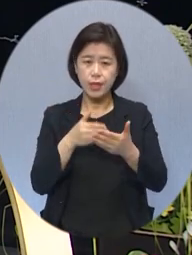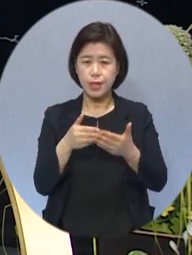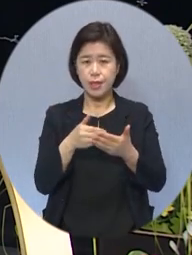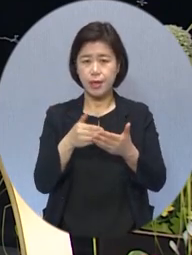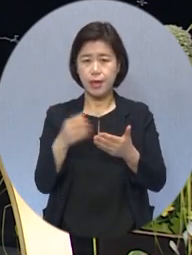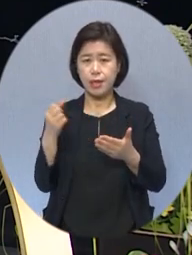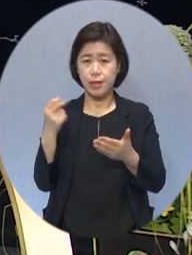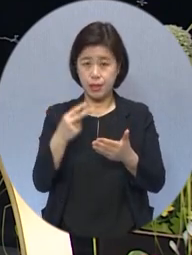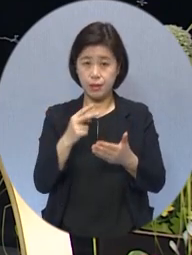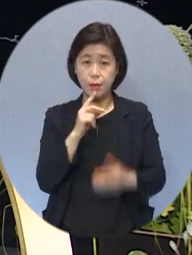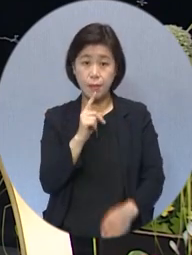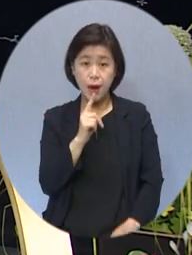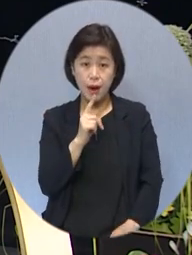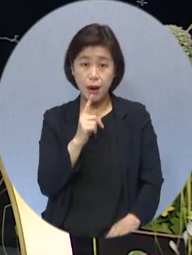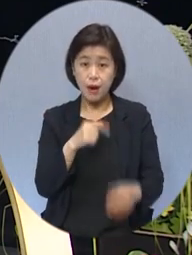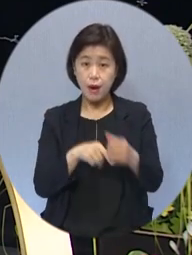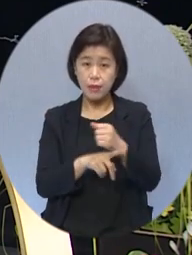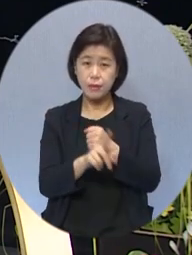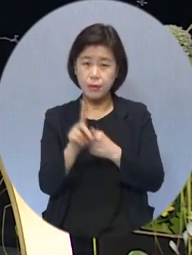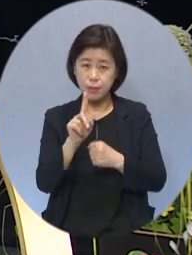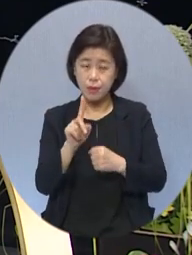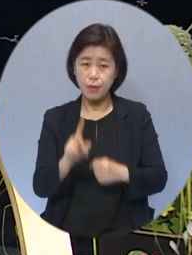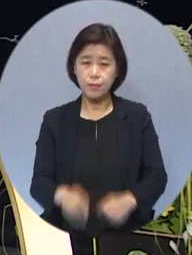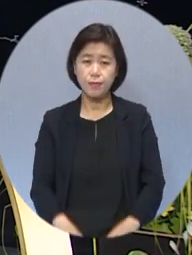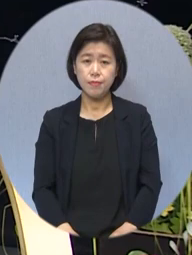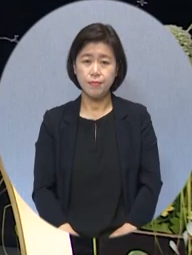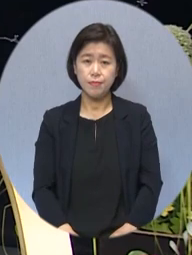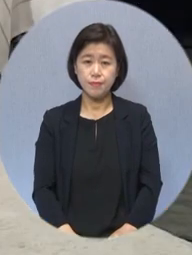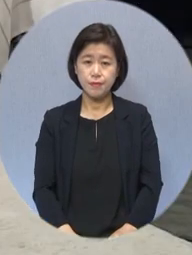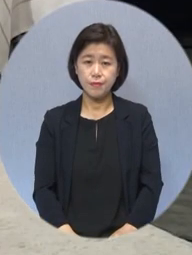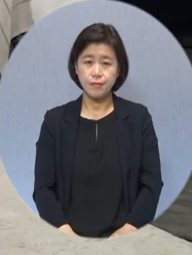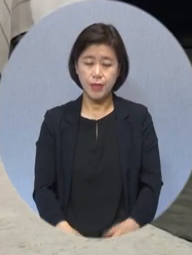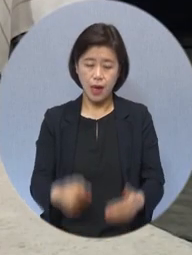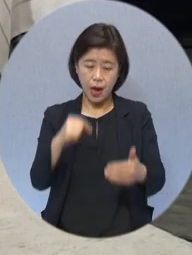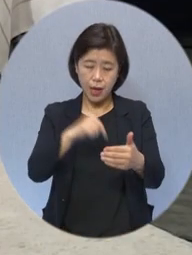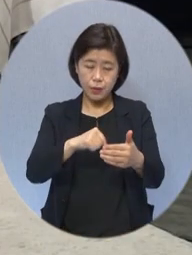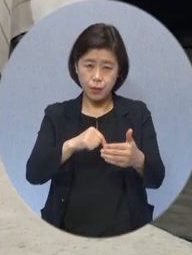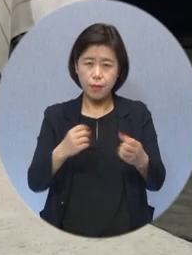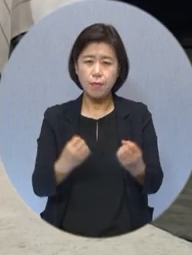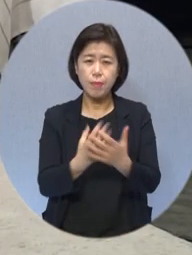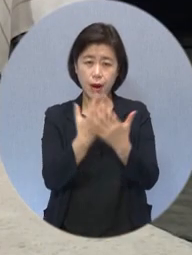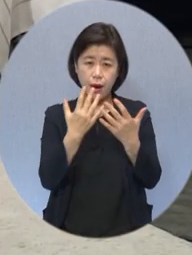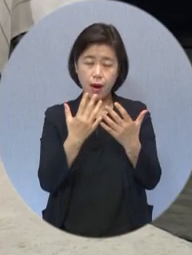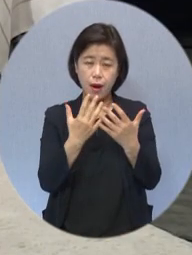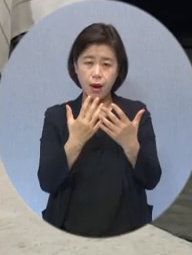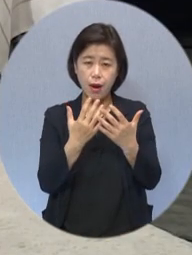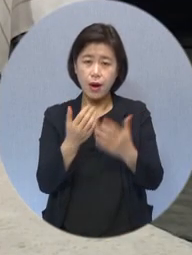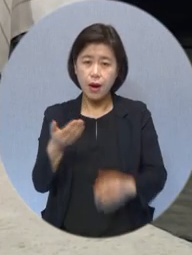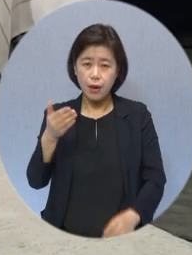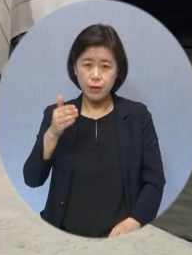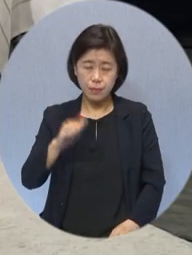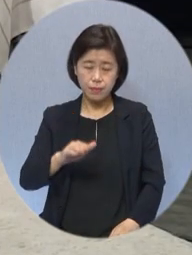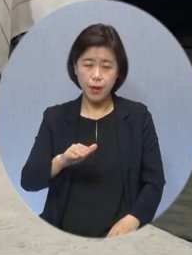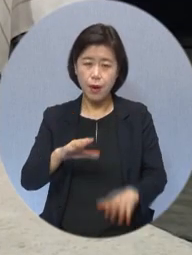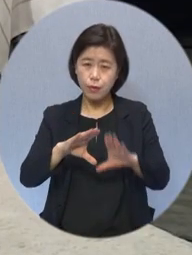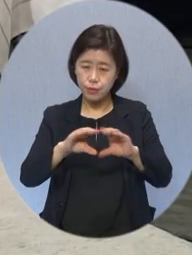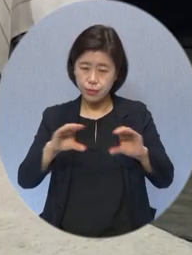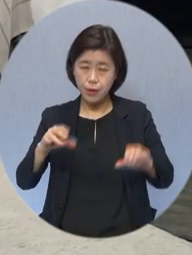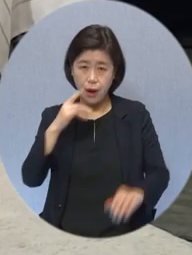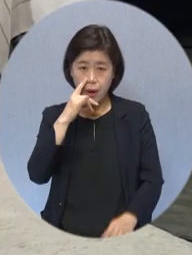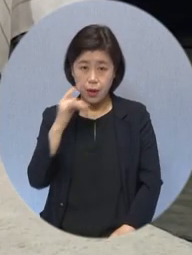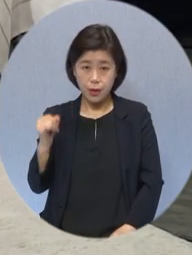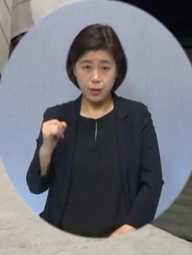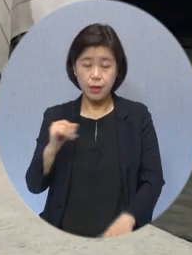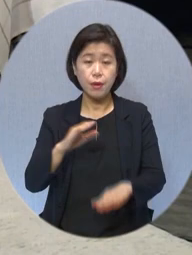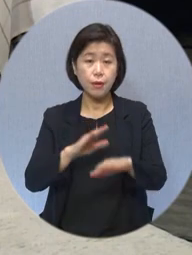살갗같이 우울한 듯 안으로 밝고 거칠고도 포근한 어머니의 손등이며 결의의